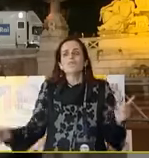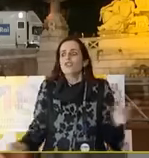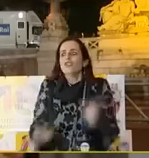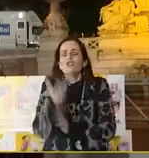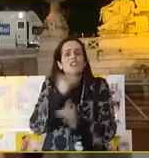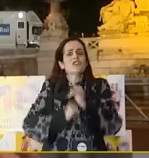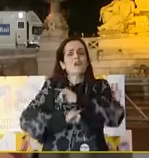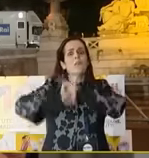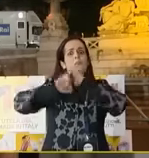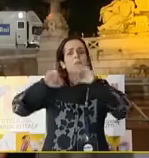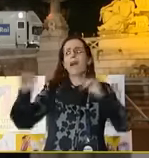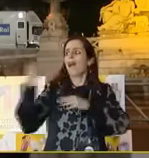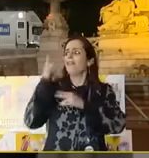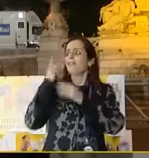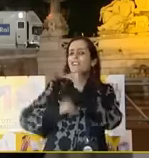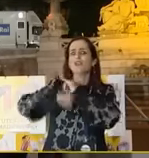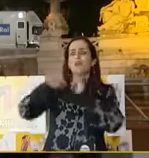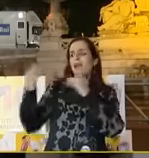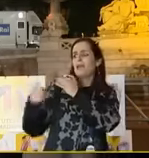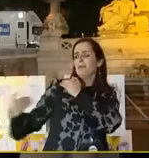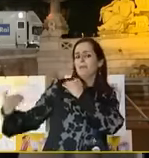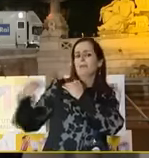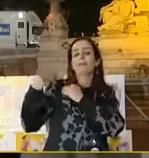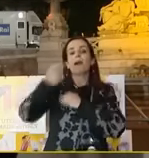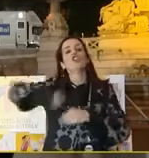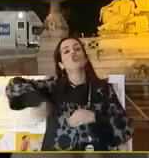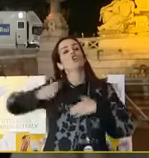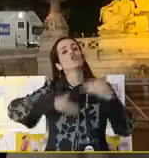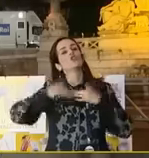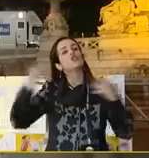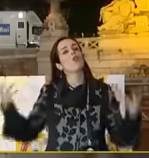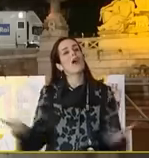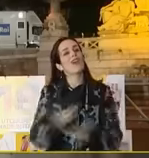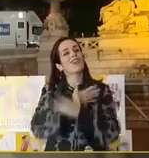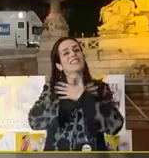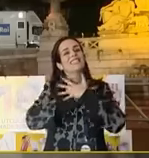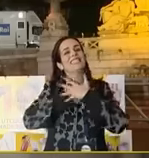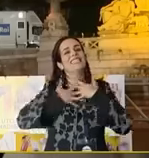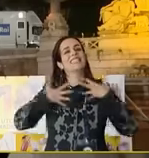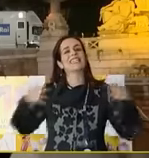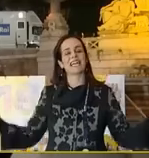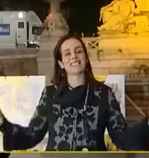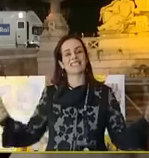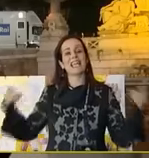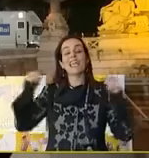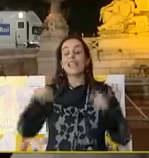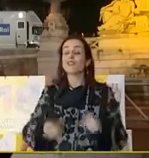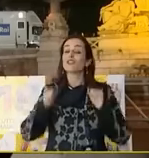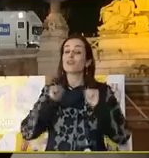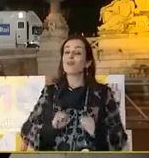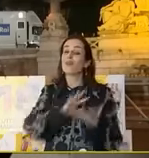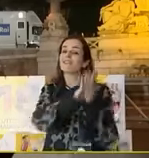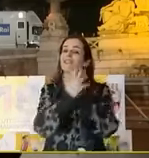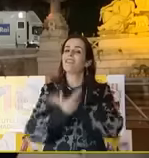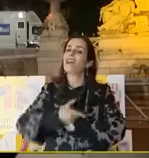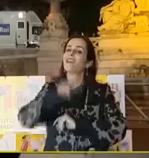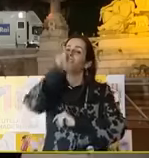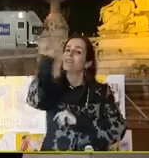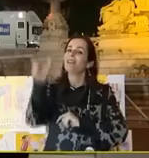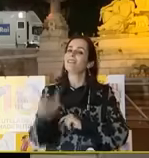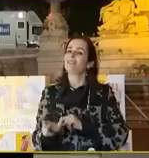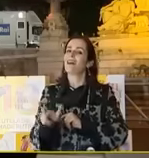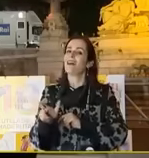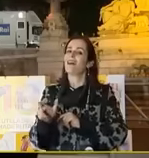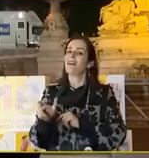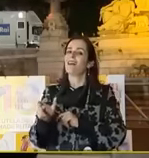da nessuna parte al mondo. Abbiamo costruito qualcosa di grande, questo qualcosa di grande si può trasformare nel governo di un paese che andrà